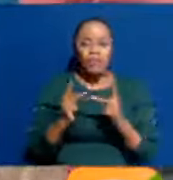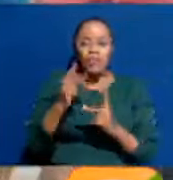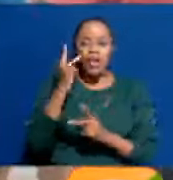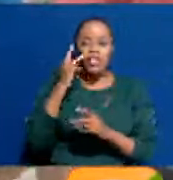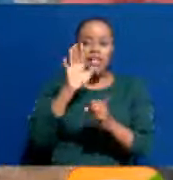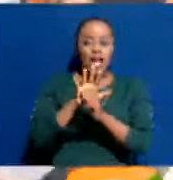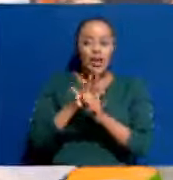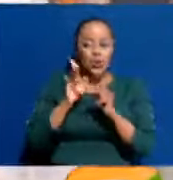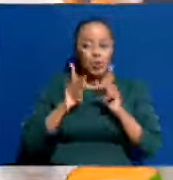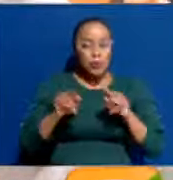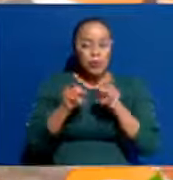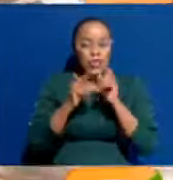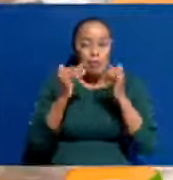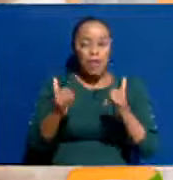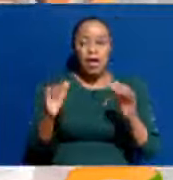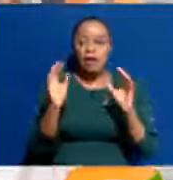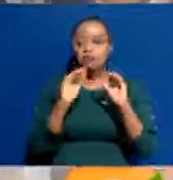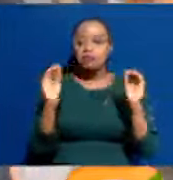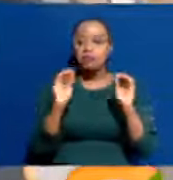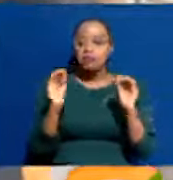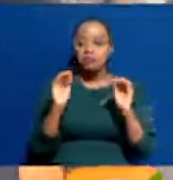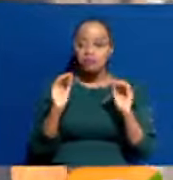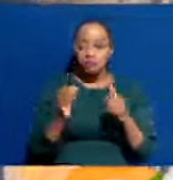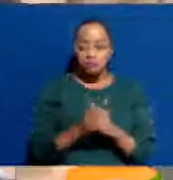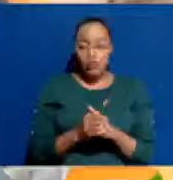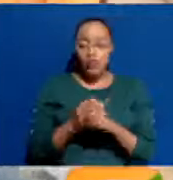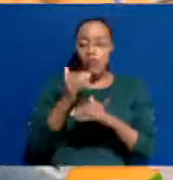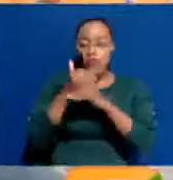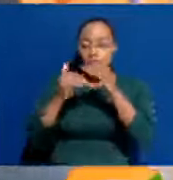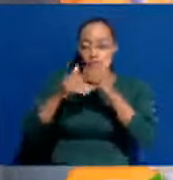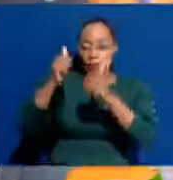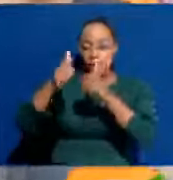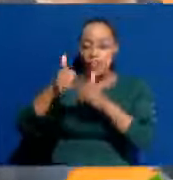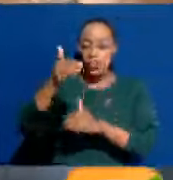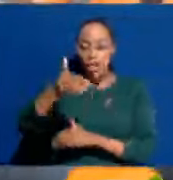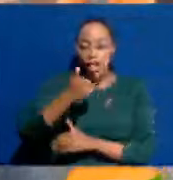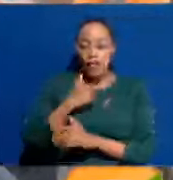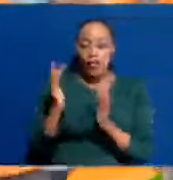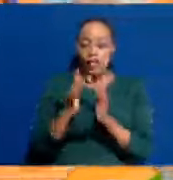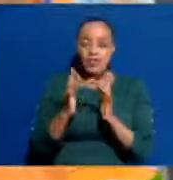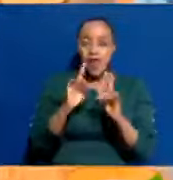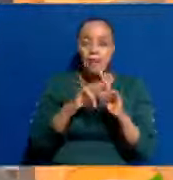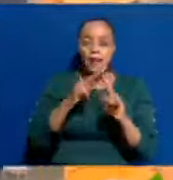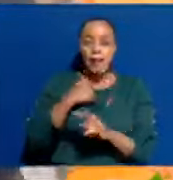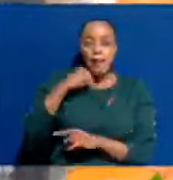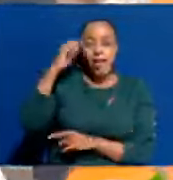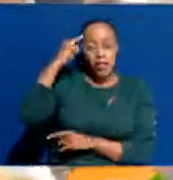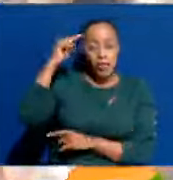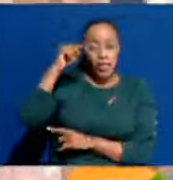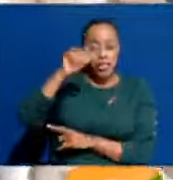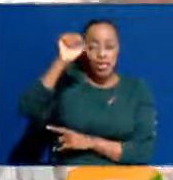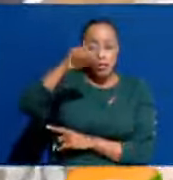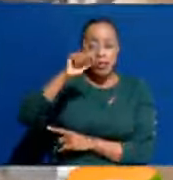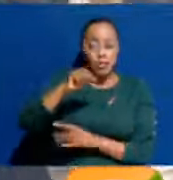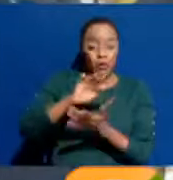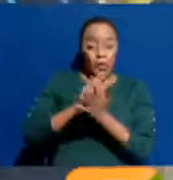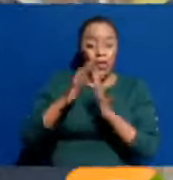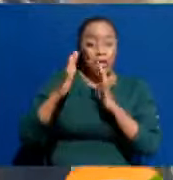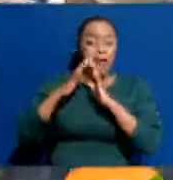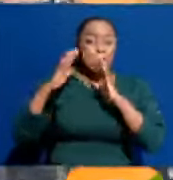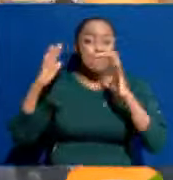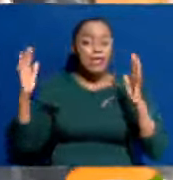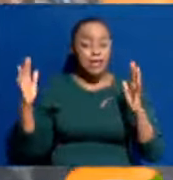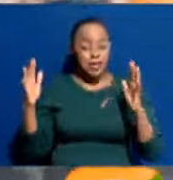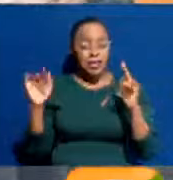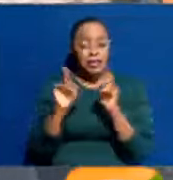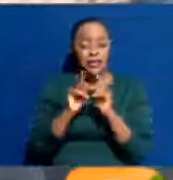watu wengi design. Buildings before on internet, but I never thought this could be as big as